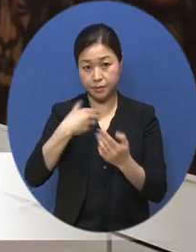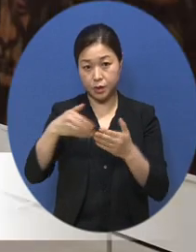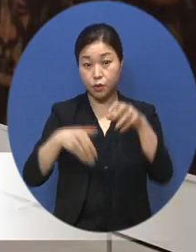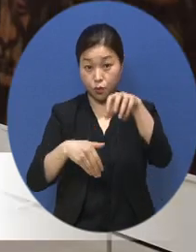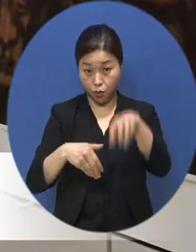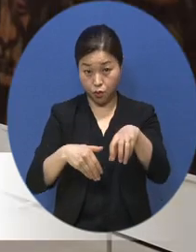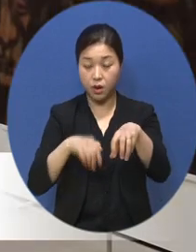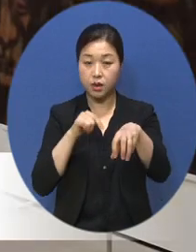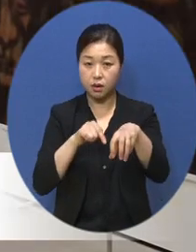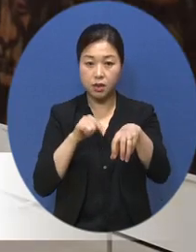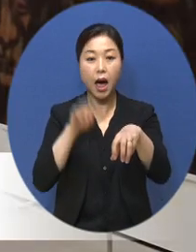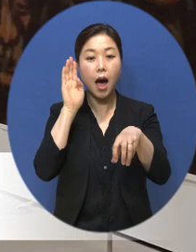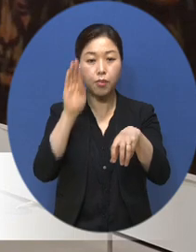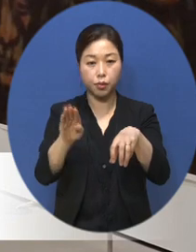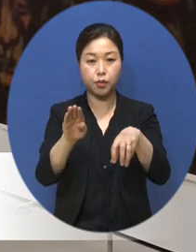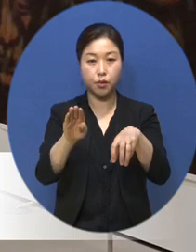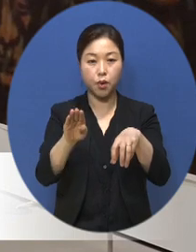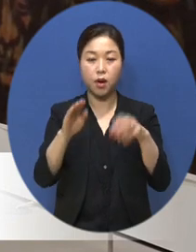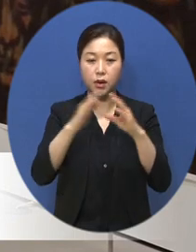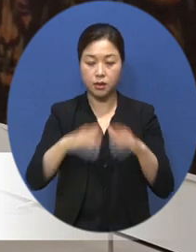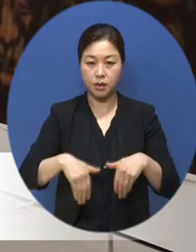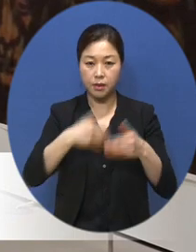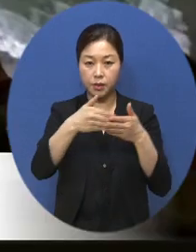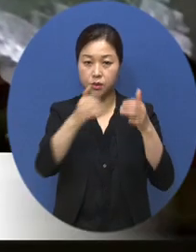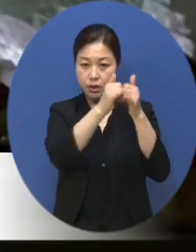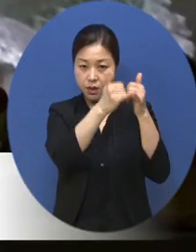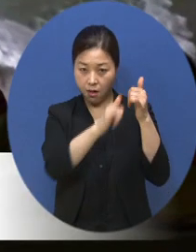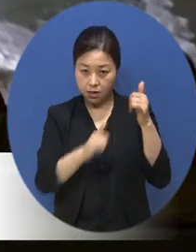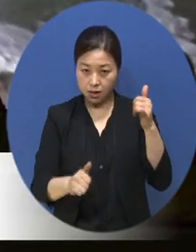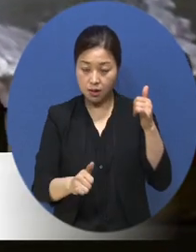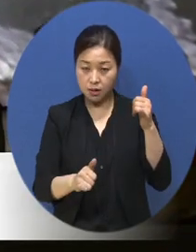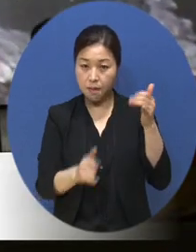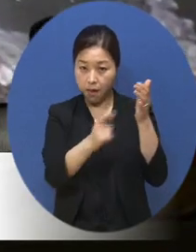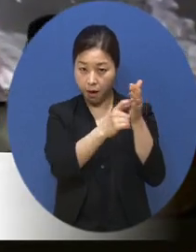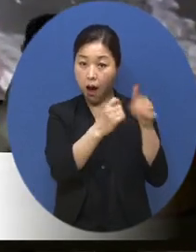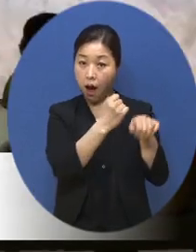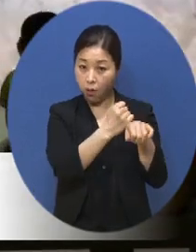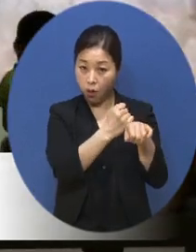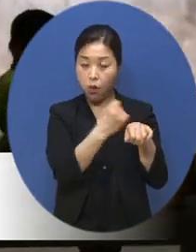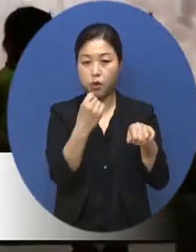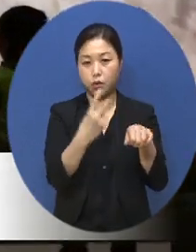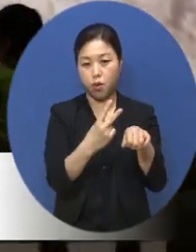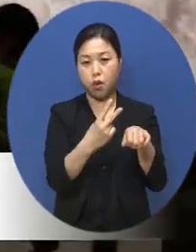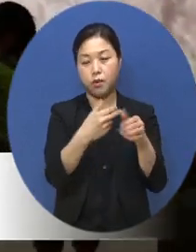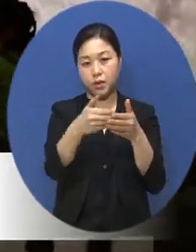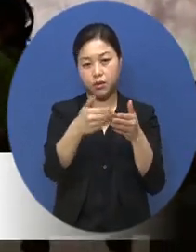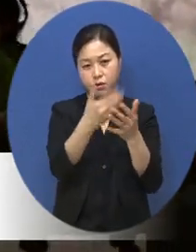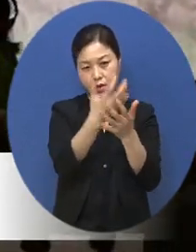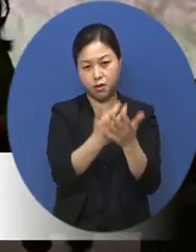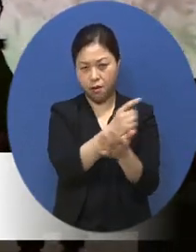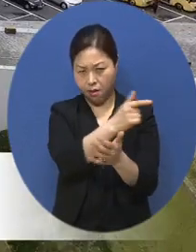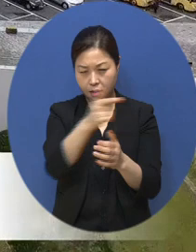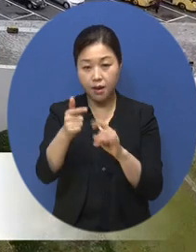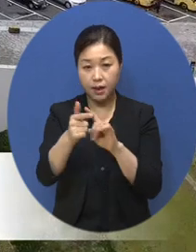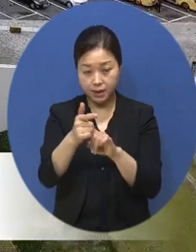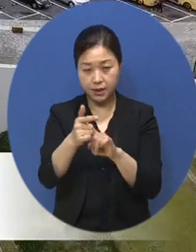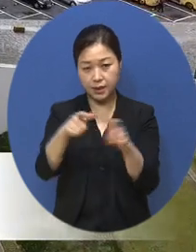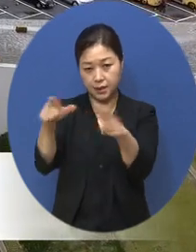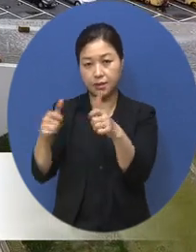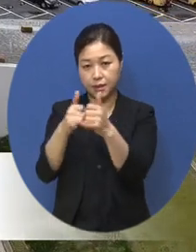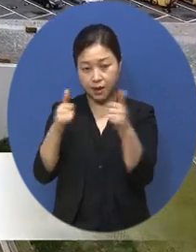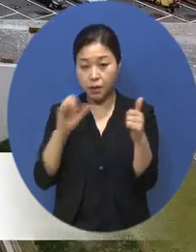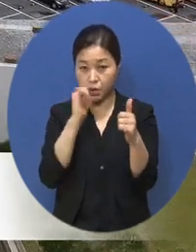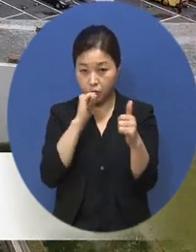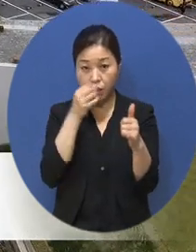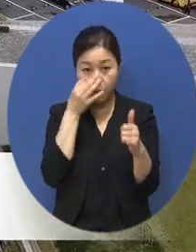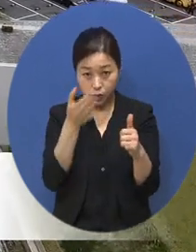이곳에서는 앞으로 전남 미술사를 정립하고 전남의 미술 자료를 도민들에게 소개할 뿐만 아니라 글로벌